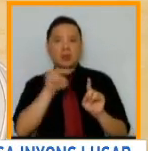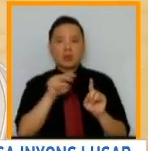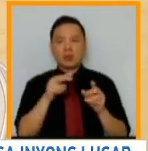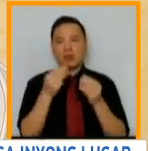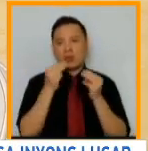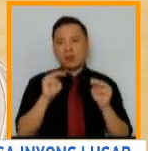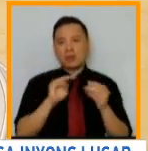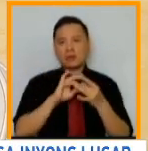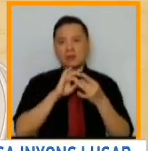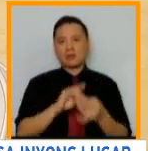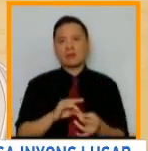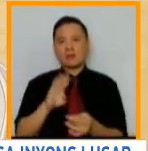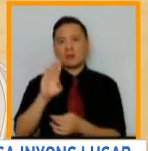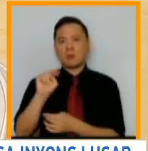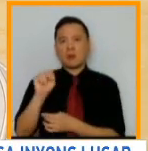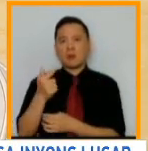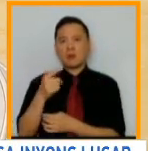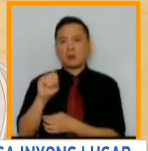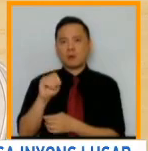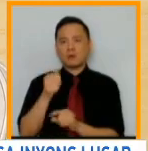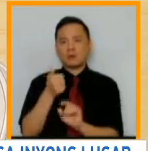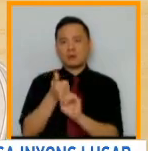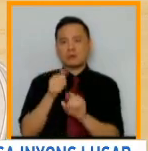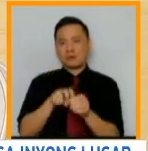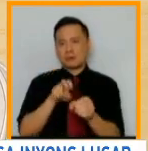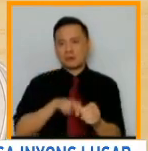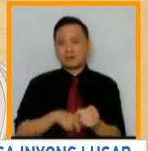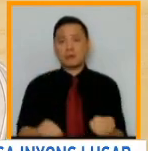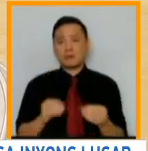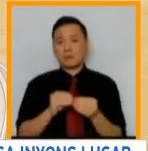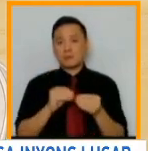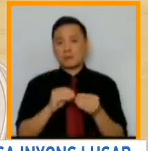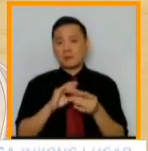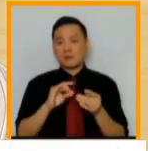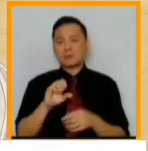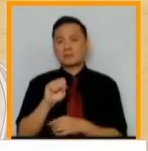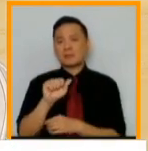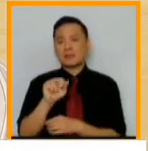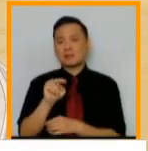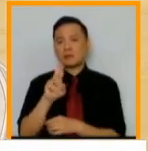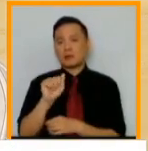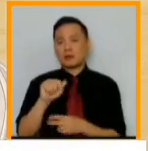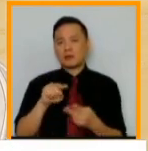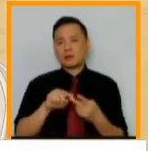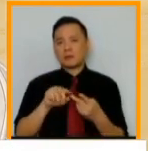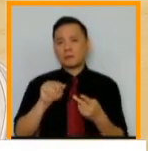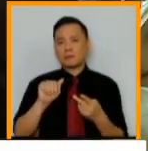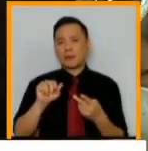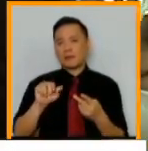iba pang issue sa unang balita ni Sandra Aguinaldo, Mav Gonzalez at Tina Panganiban Perez.